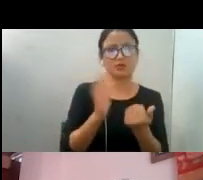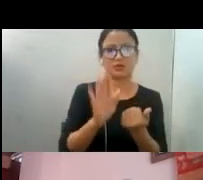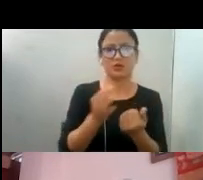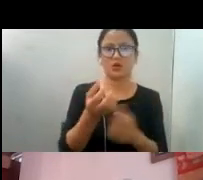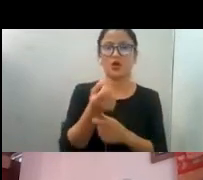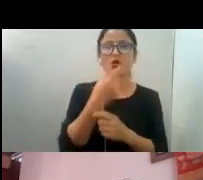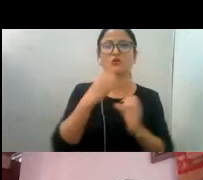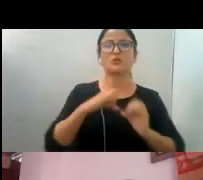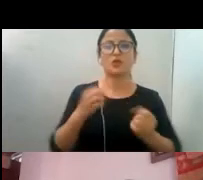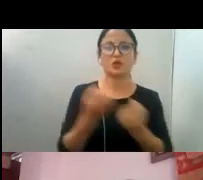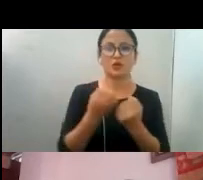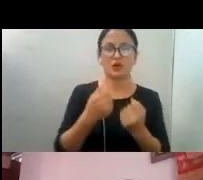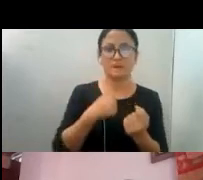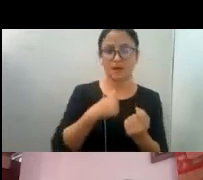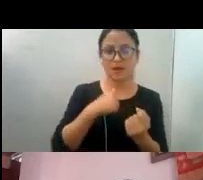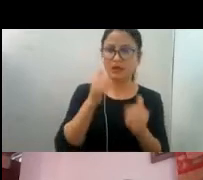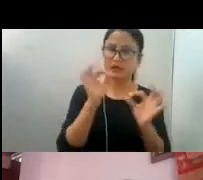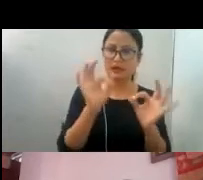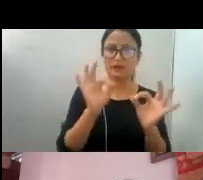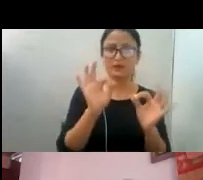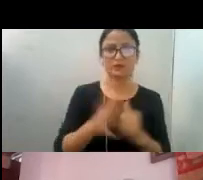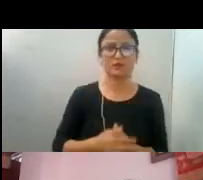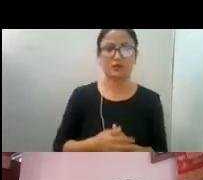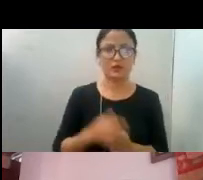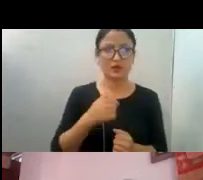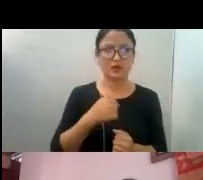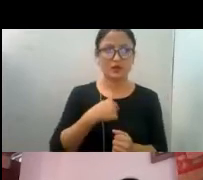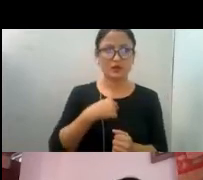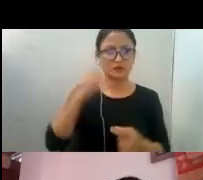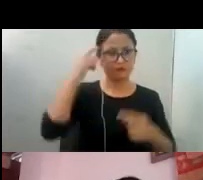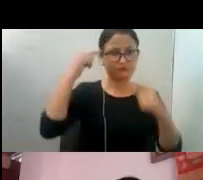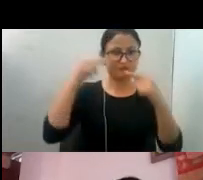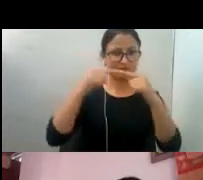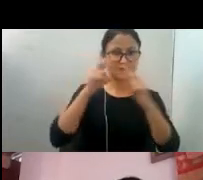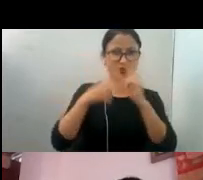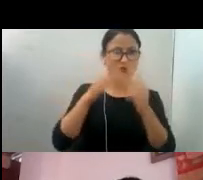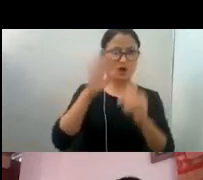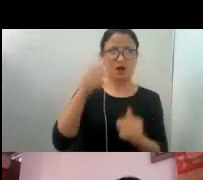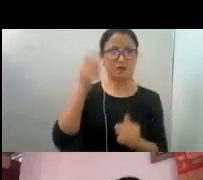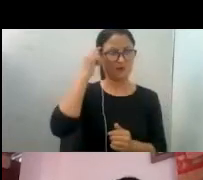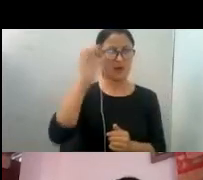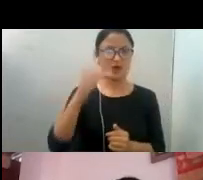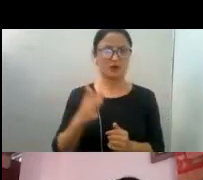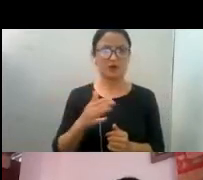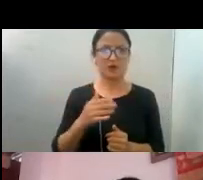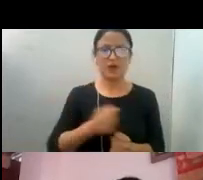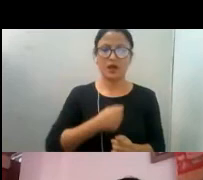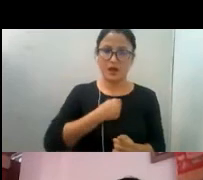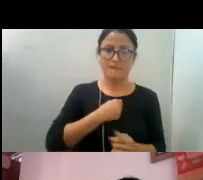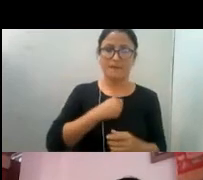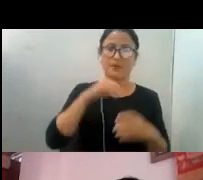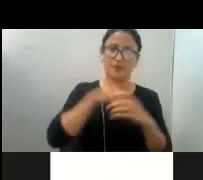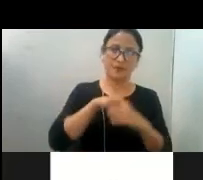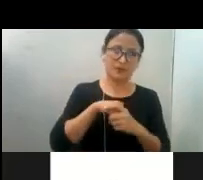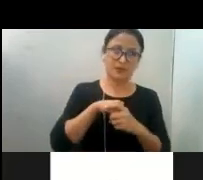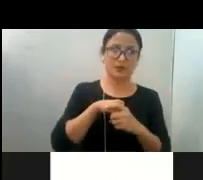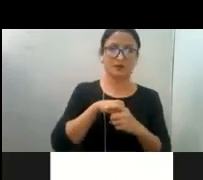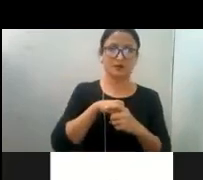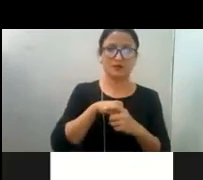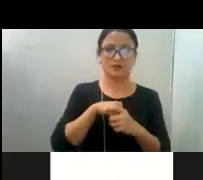औषधिहरू प्रयोग गरेर मलाई अहिले राम्रो छ, अब नेगेटिभ कुराहरू पनि त्यति धेरै आउँदैन. जोस आफूमा